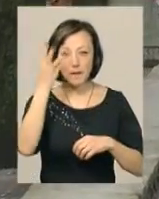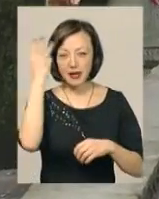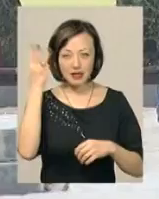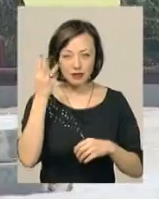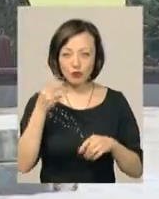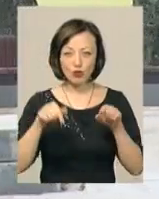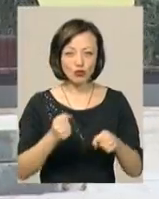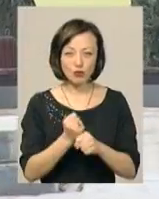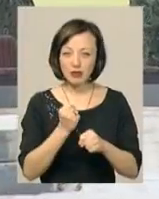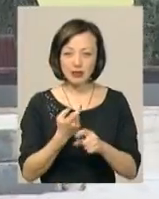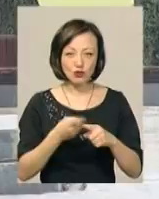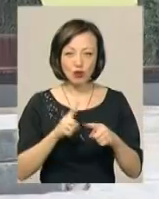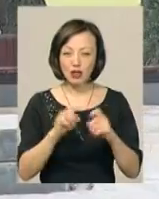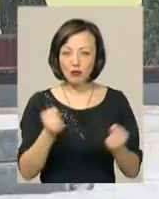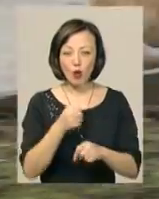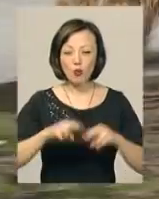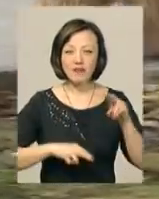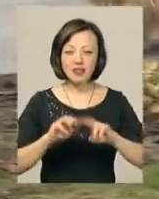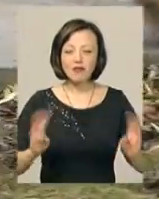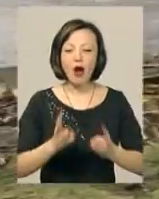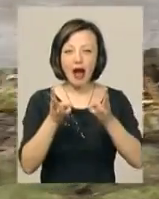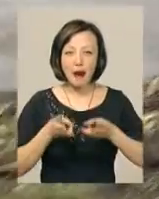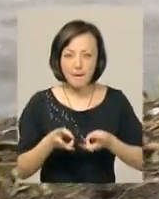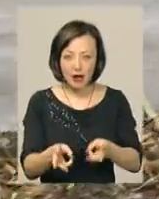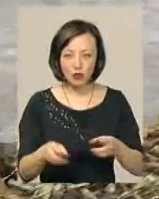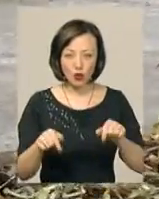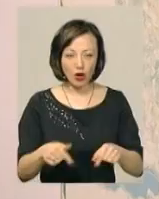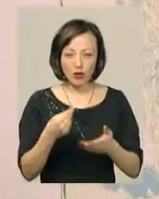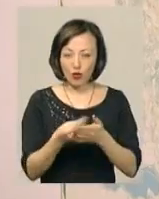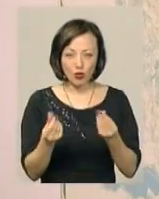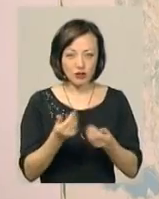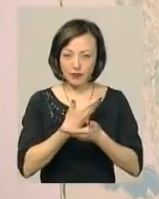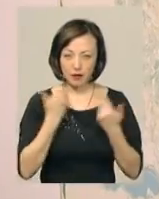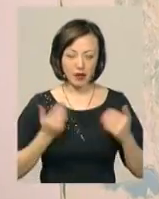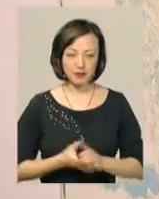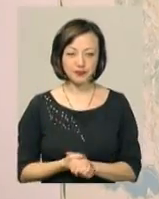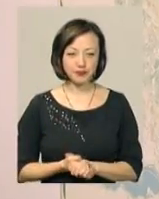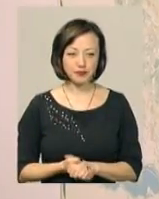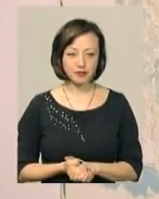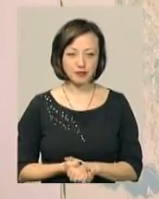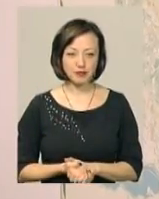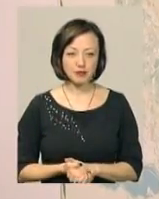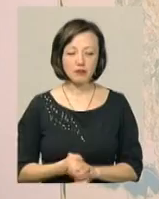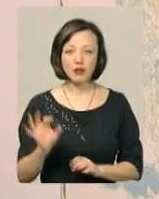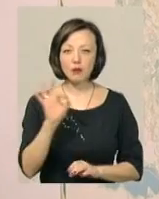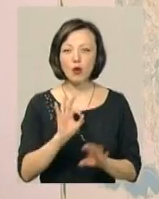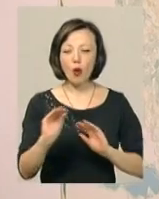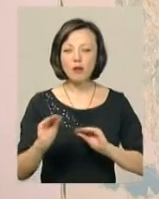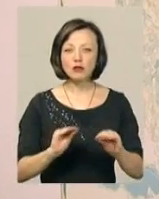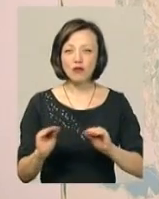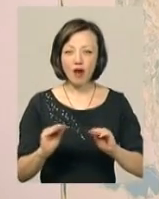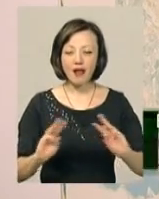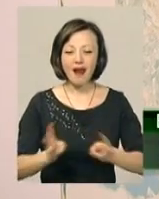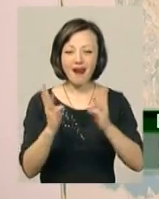кремацію ніде, а на будівництво крематорію коштів в міському бюджеті немає, каже Василь Новачок. Що стосується облаштування